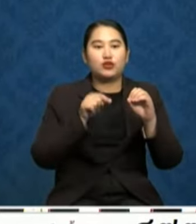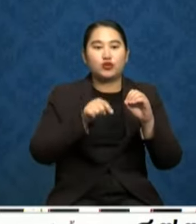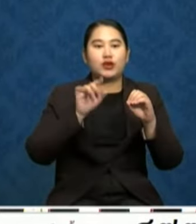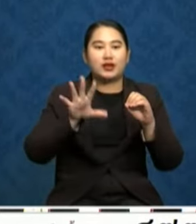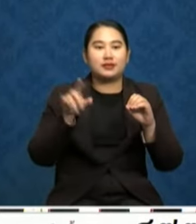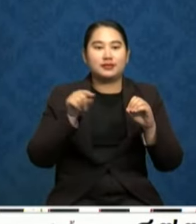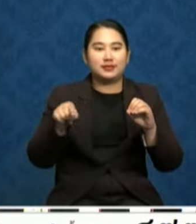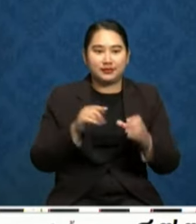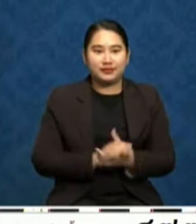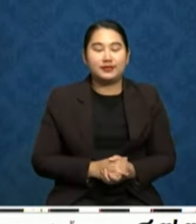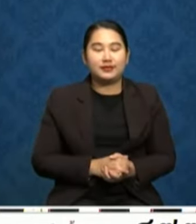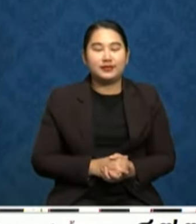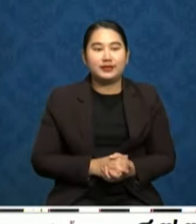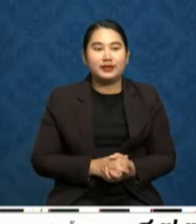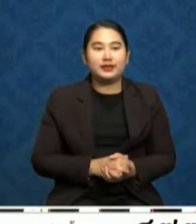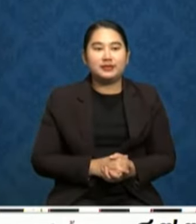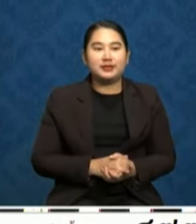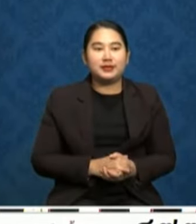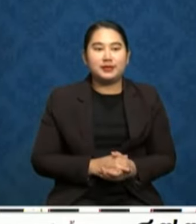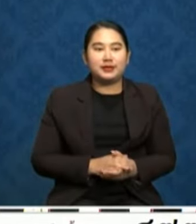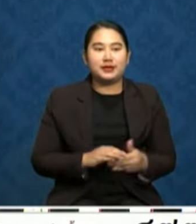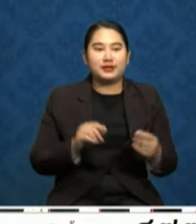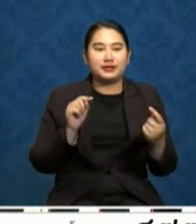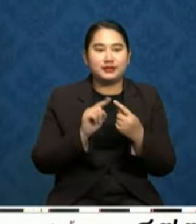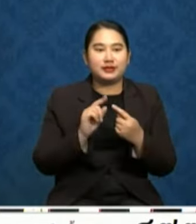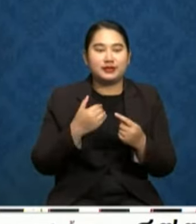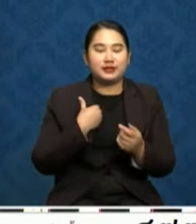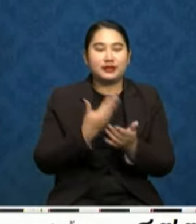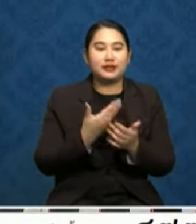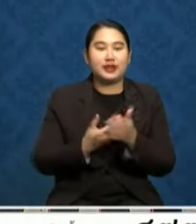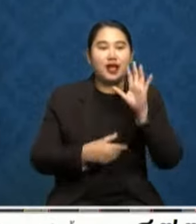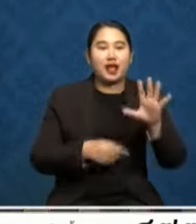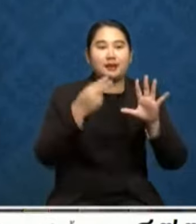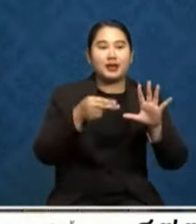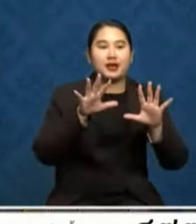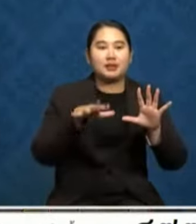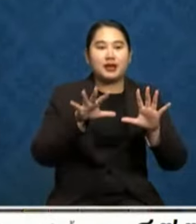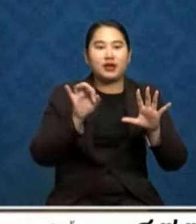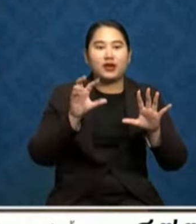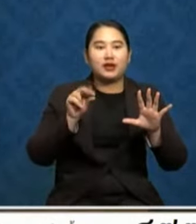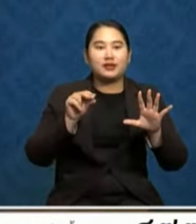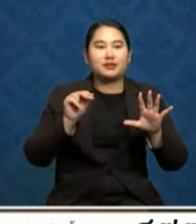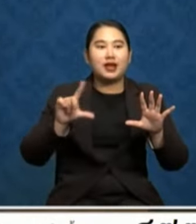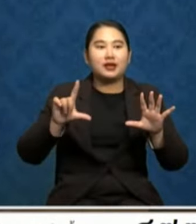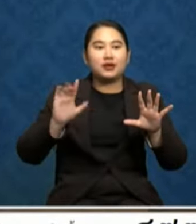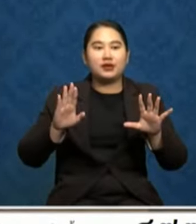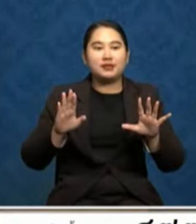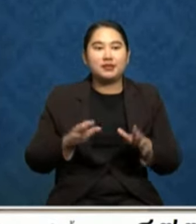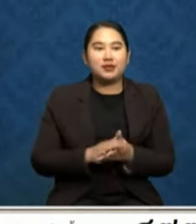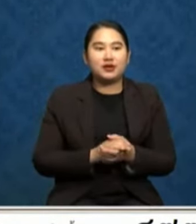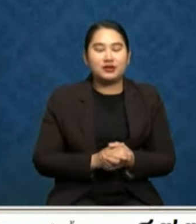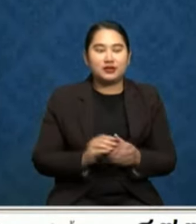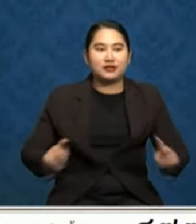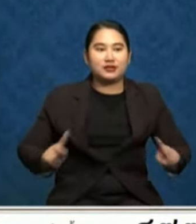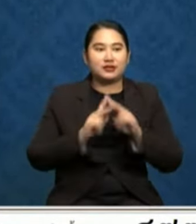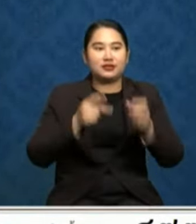0.5% นะครับงบประมาณของกระทรวงเกษตรและสหกรณ์ 55,930 ล้านบาทเศษที่กระทรวงเก